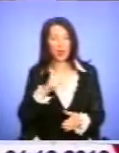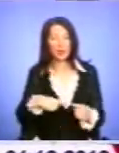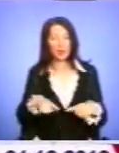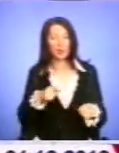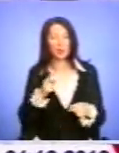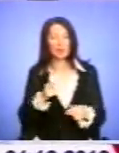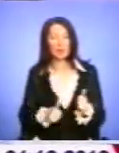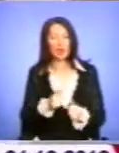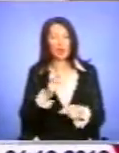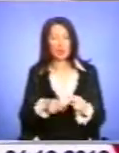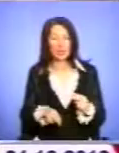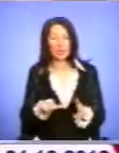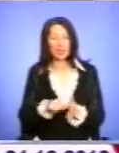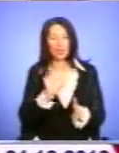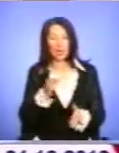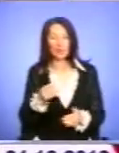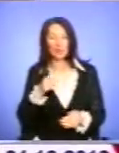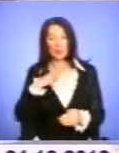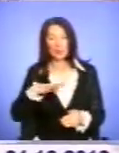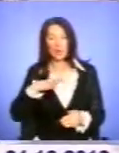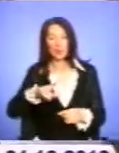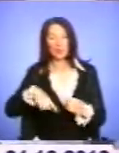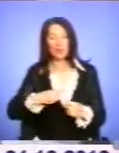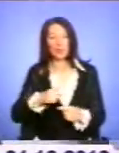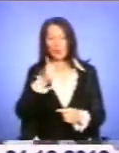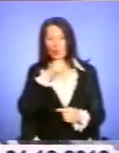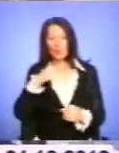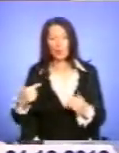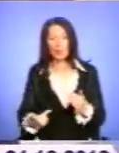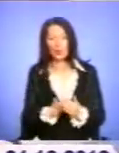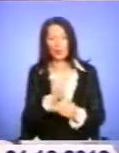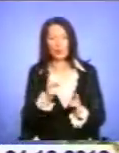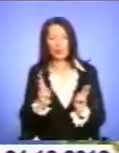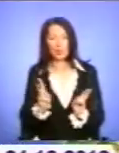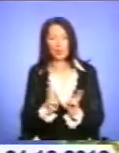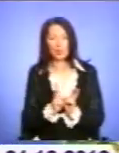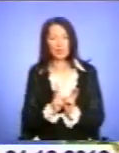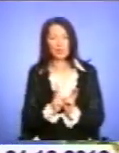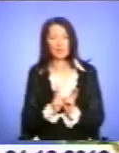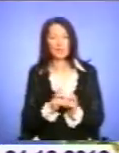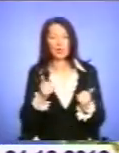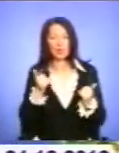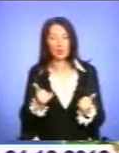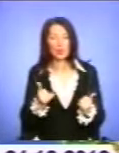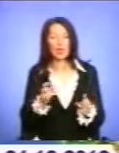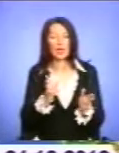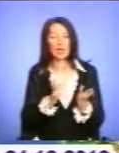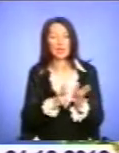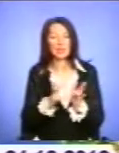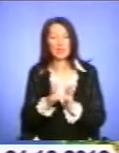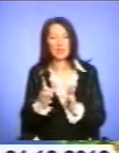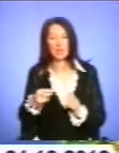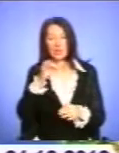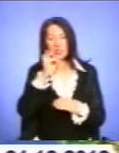учасники кажуть, з нетерпінням чекатимуть наступного року, щоб знову зустрітися. Сьогодні християни Західного